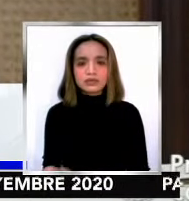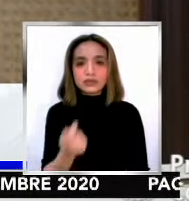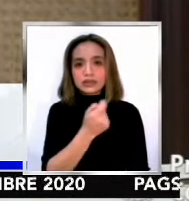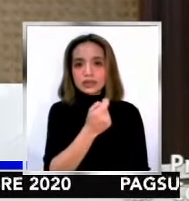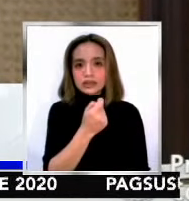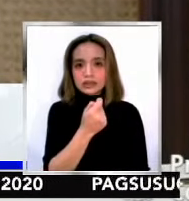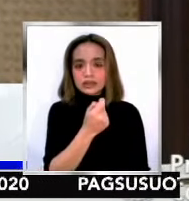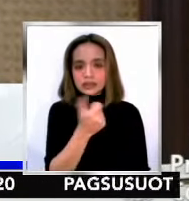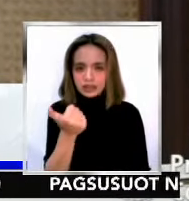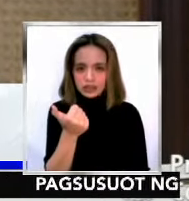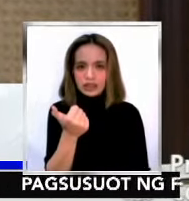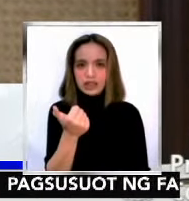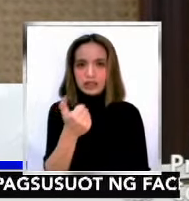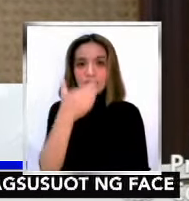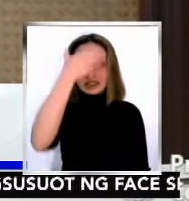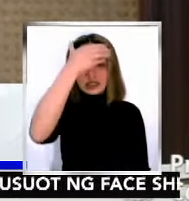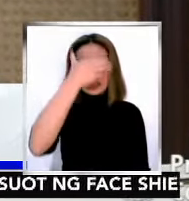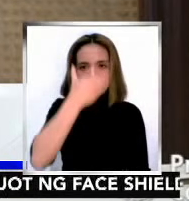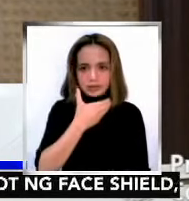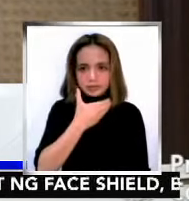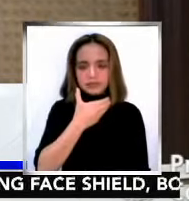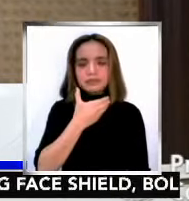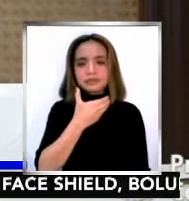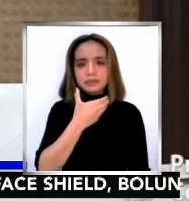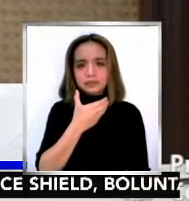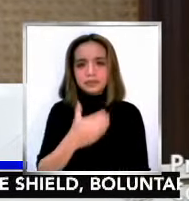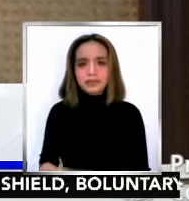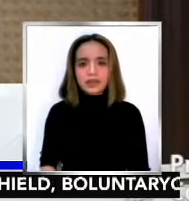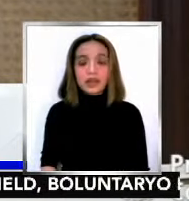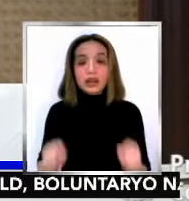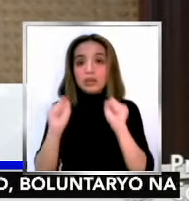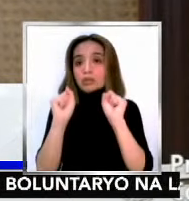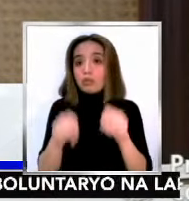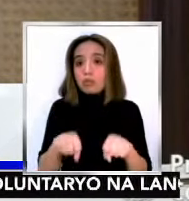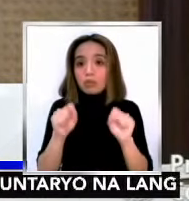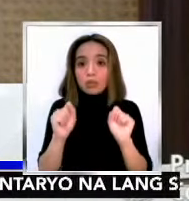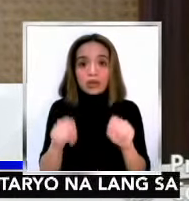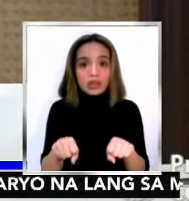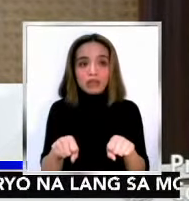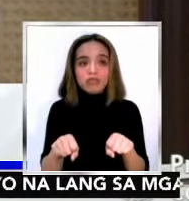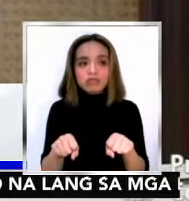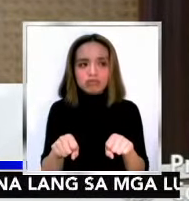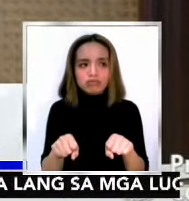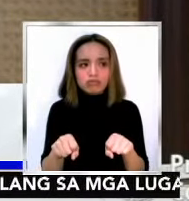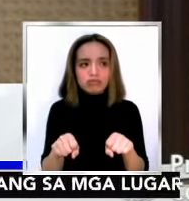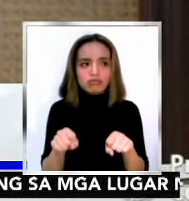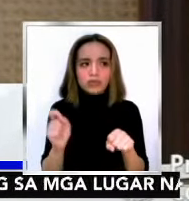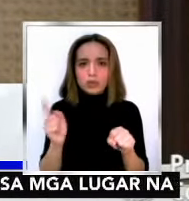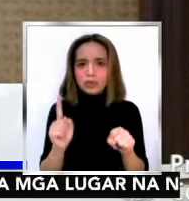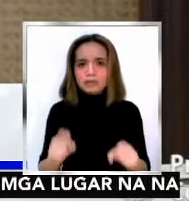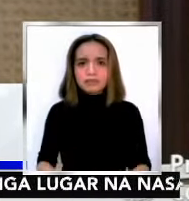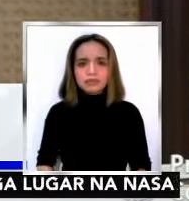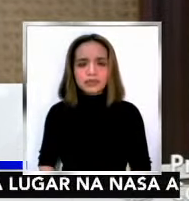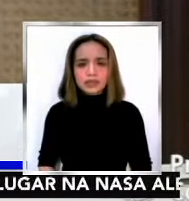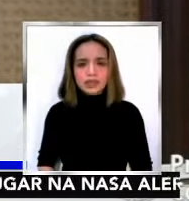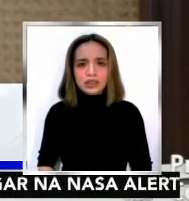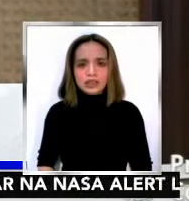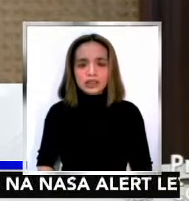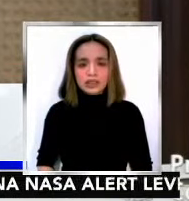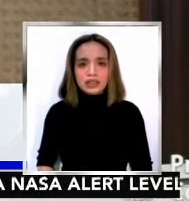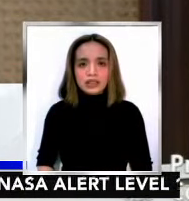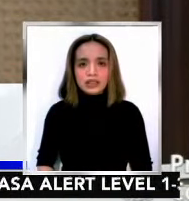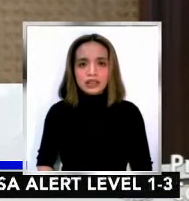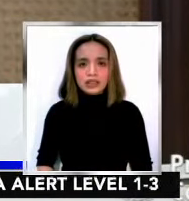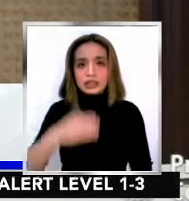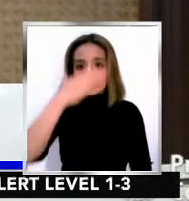yung shield, pwede na ninyong you dispense with the shield but not the